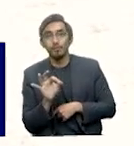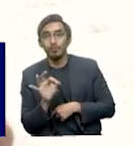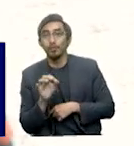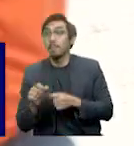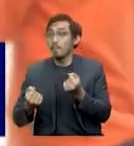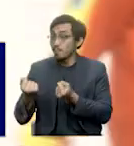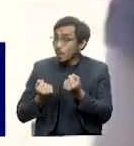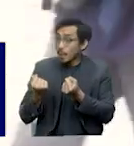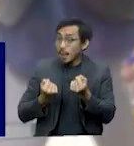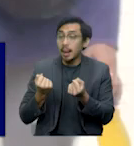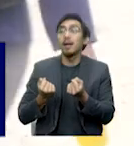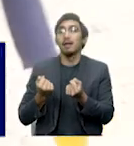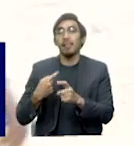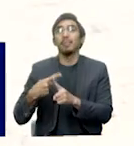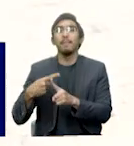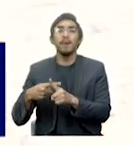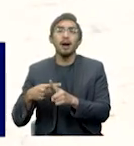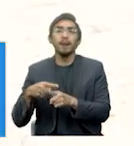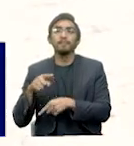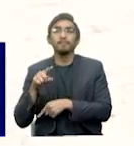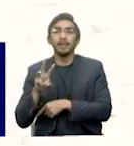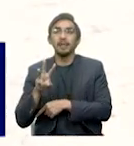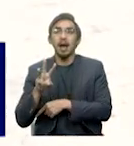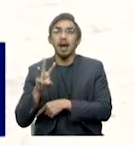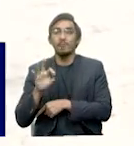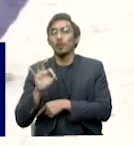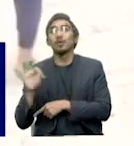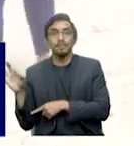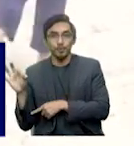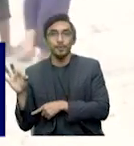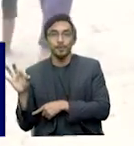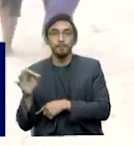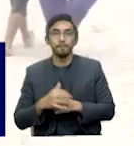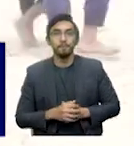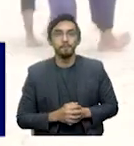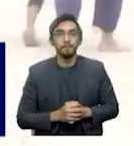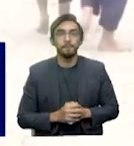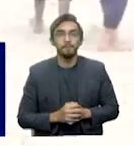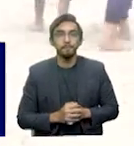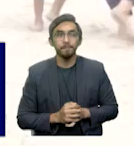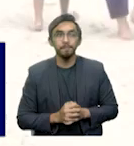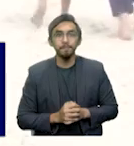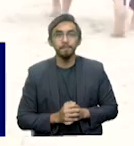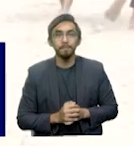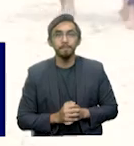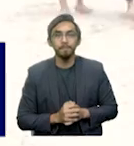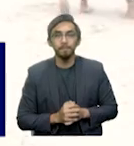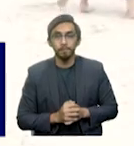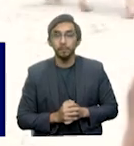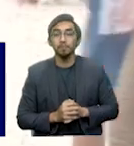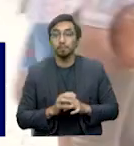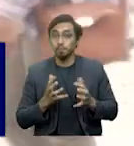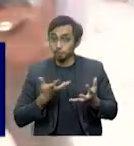roda 4 ini akan dikenakan biaya parkir sebesar Rp30.000 saja. Dan untuk para masyarakat yang akan berkunjung ke Pantai Ancol